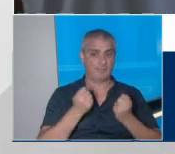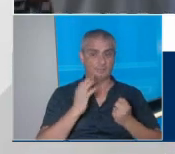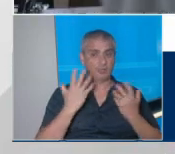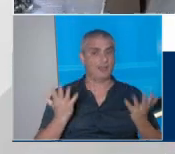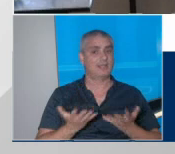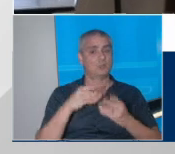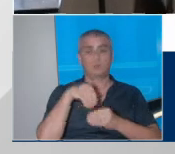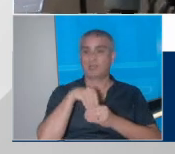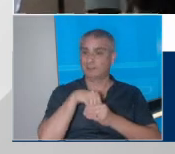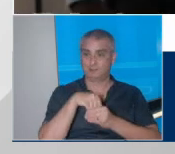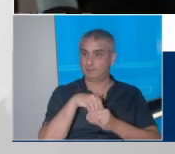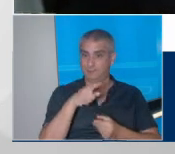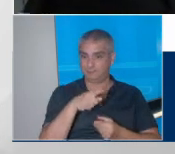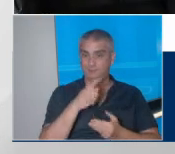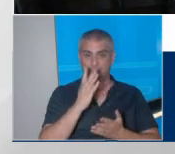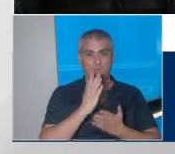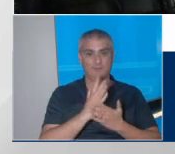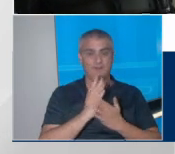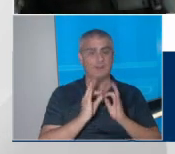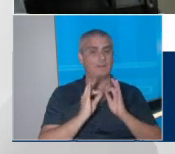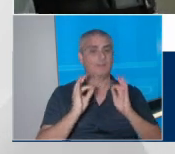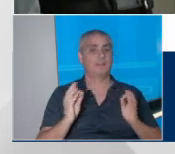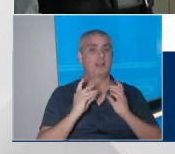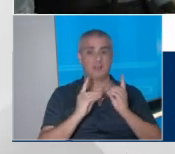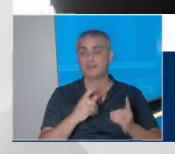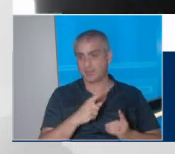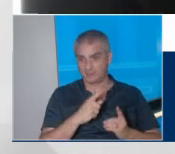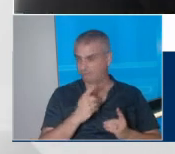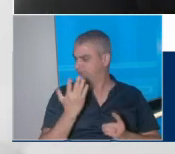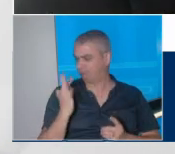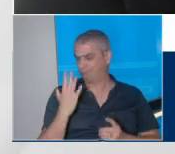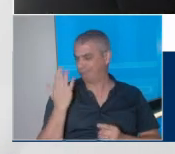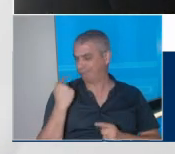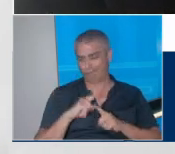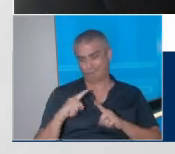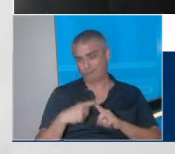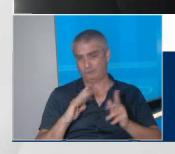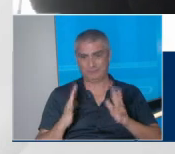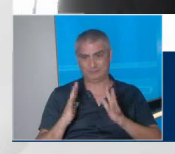עידוד ההצבעה, דיווח בתחילת הדרך, לפני חודש וחצי, על